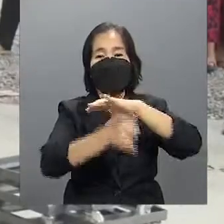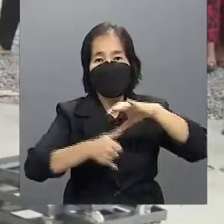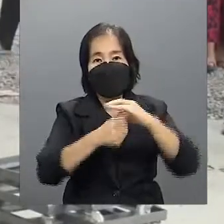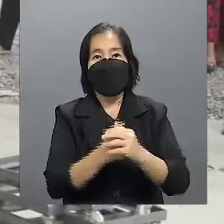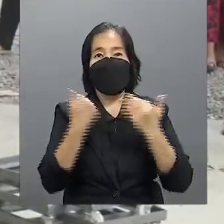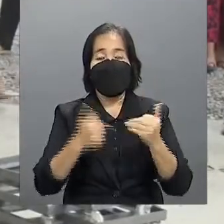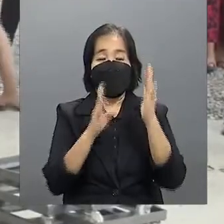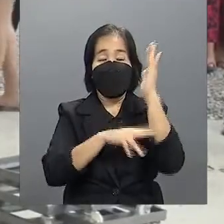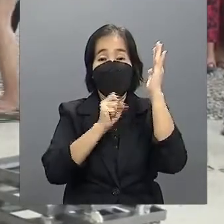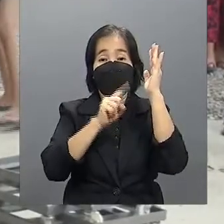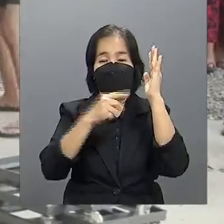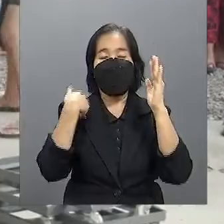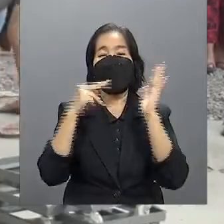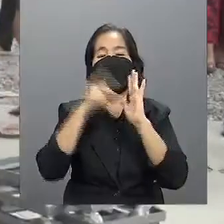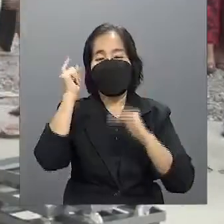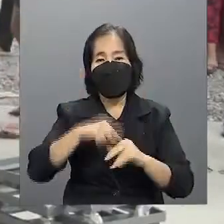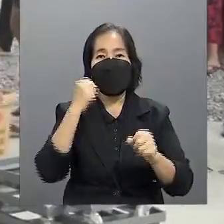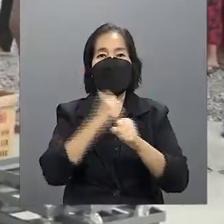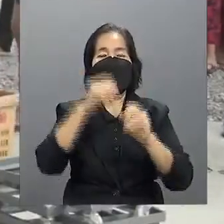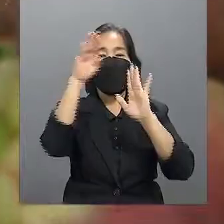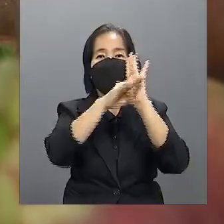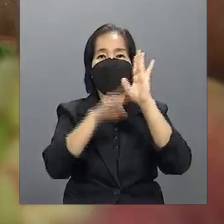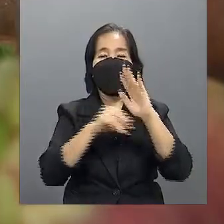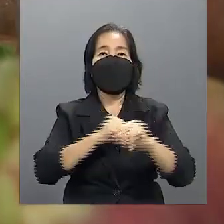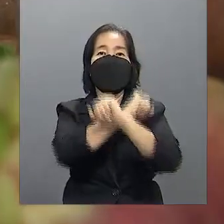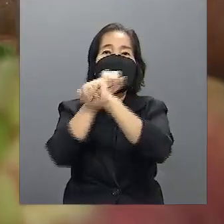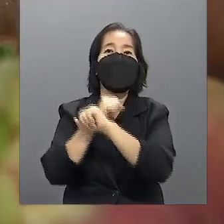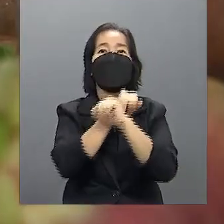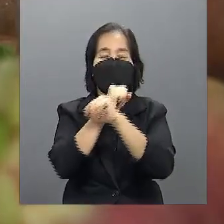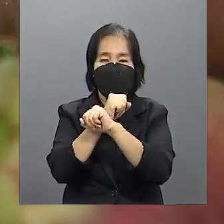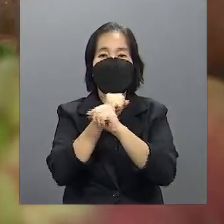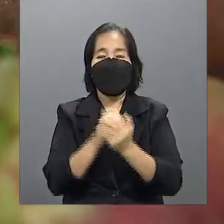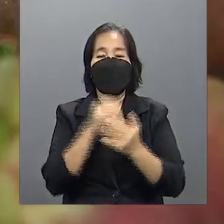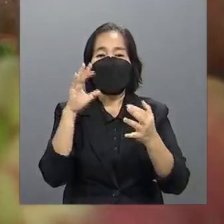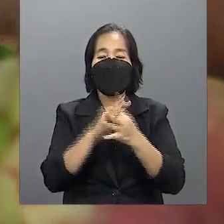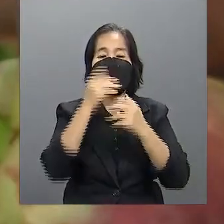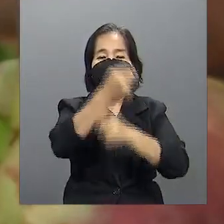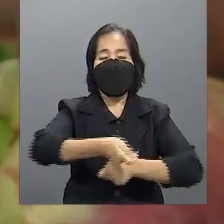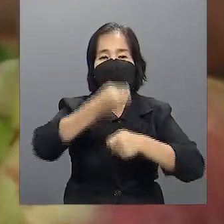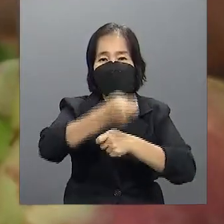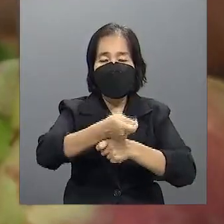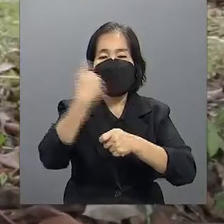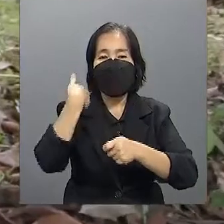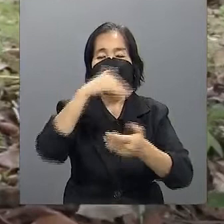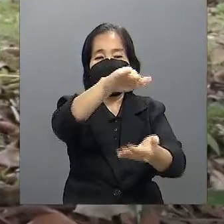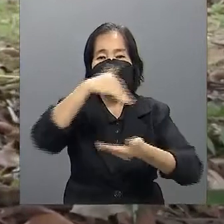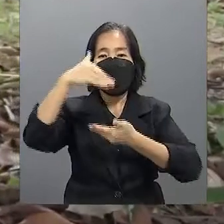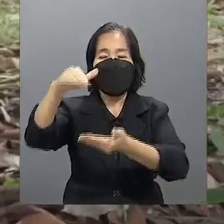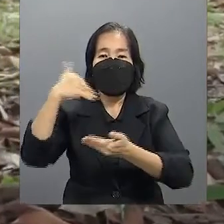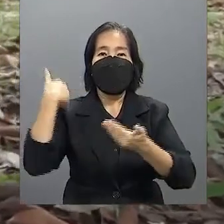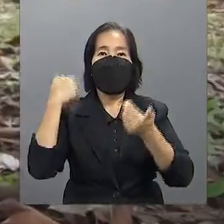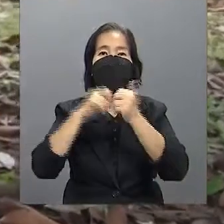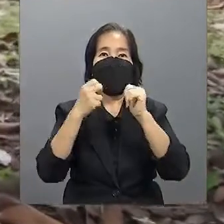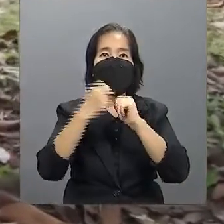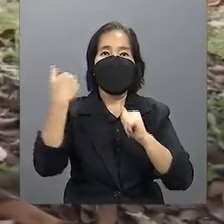ตรการป้องกันภายใต้เงื่อนไขให้ส่งผลกระทบกับเกษตรกรชาวสวนมังคุดที่กำลังได้รับผลให้น้อยที่สุดเพราะมีระยะเวลา